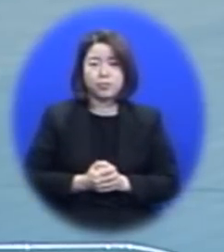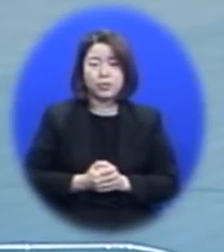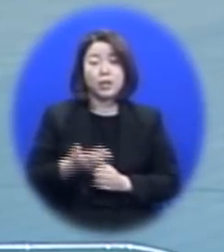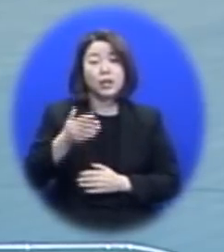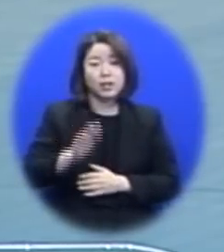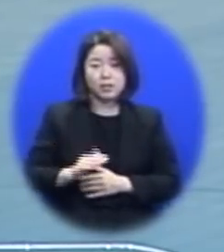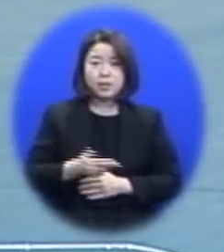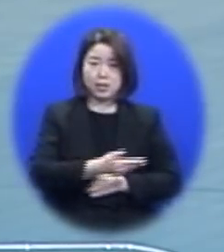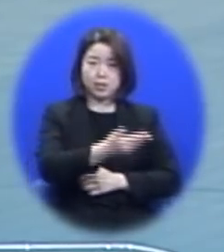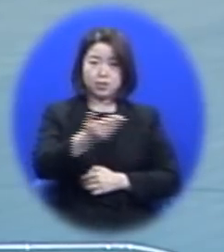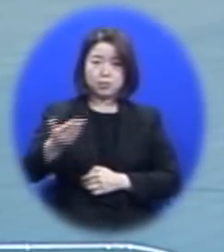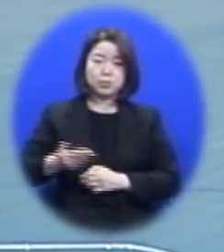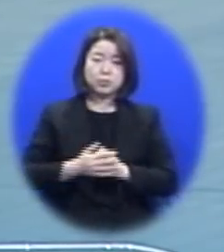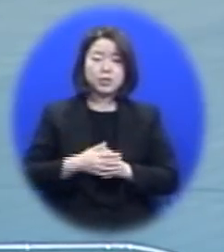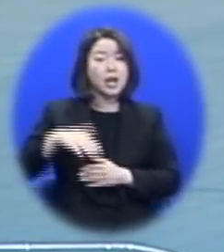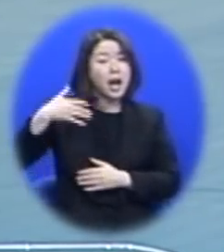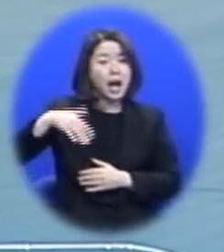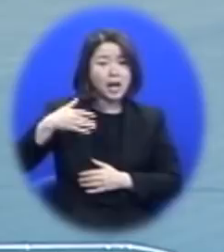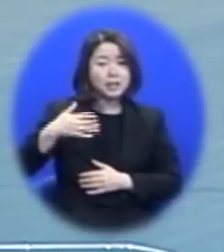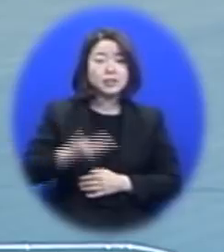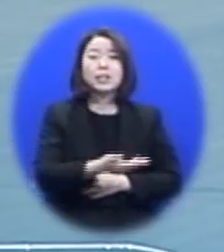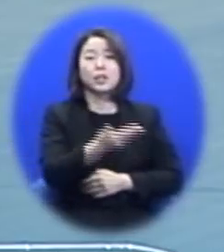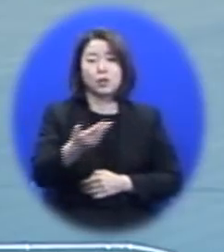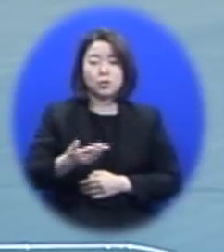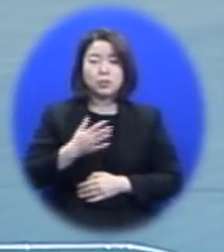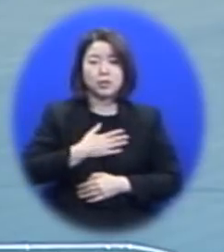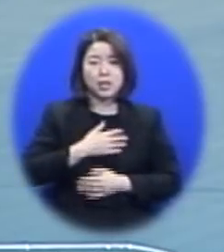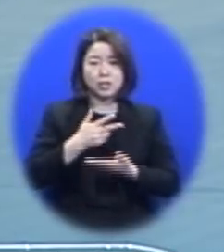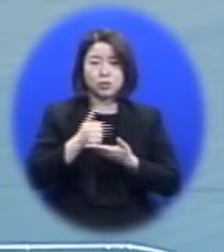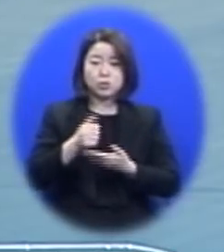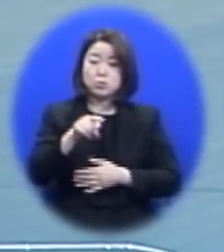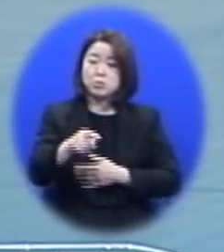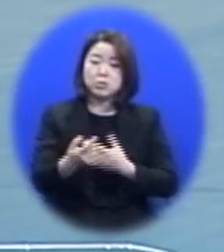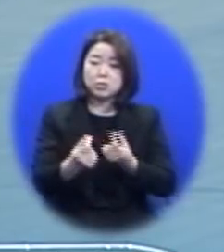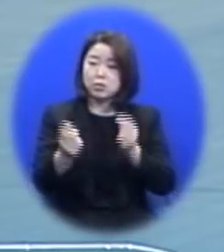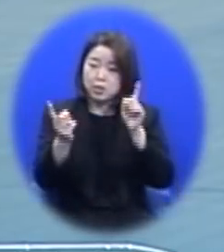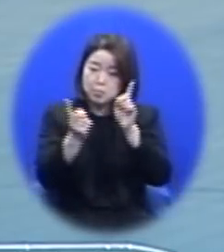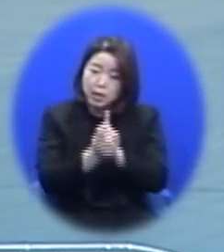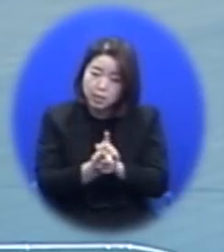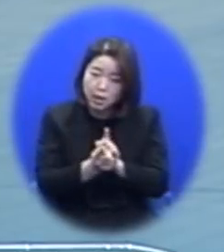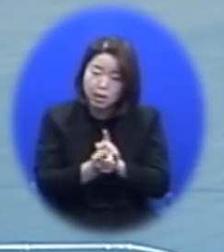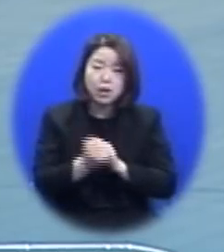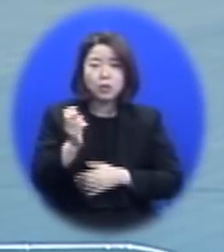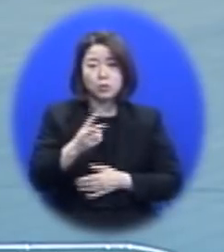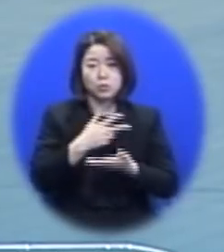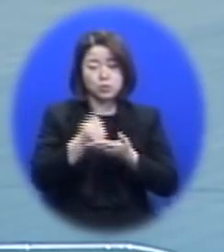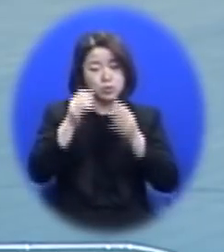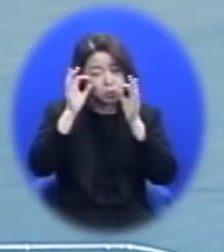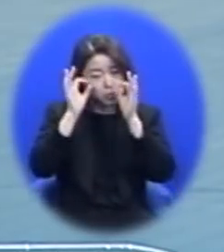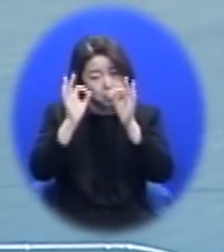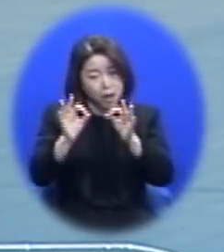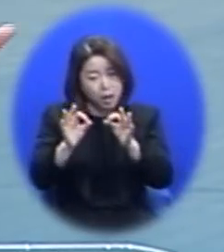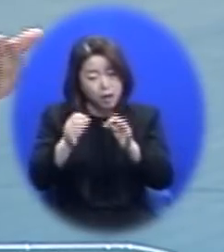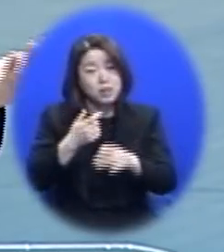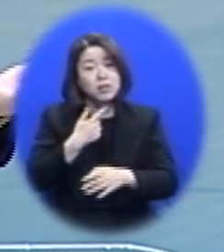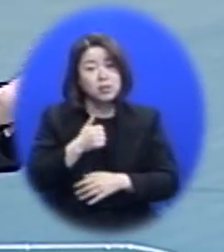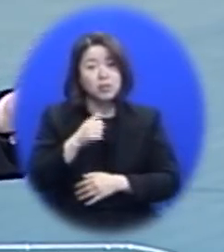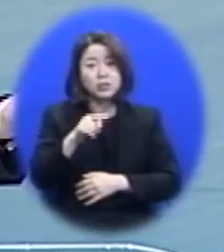근데 여러분, 아직까지 여러분이 나는 주님을 그렇게 만나거나 또 주님을 보았던